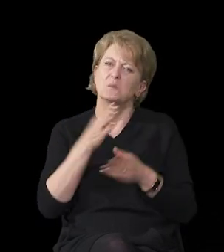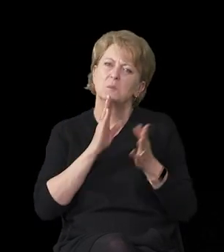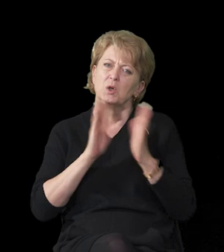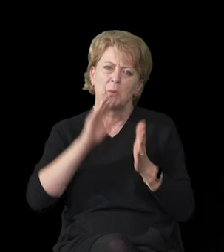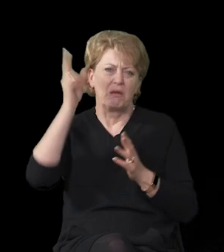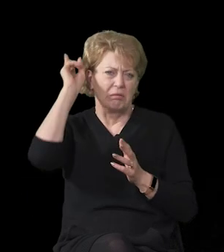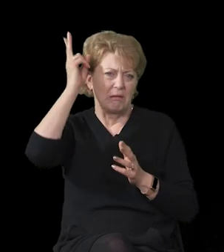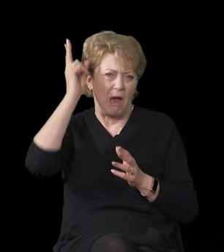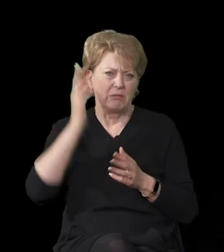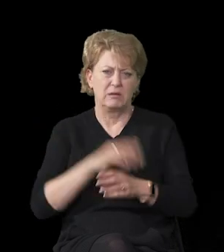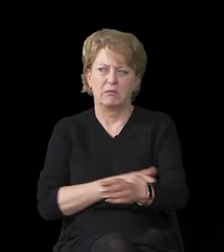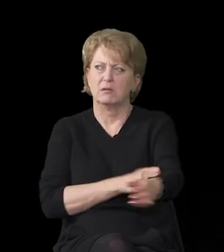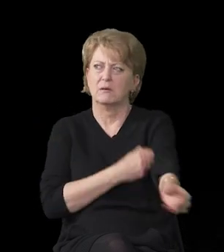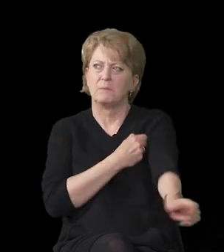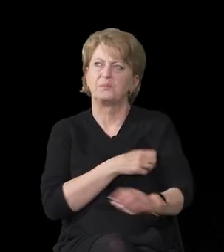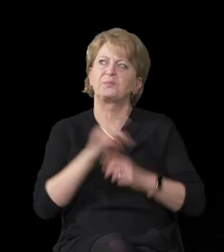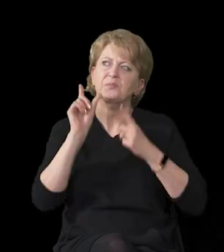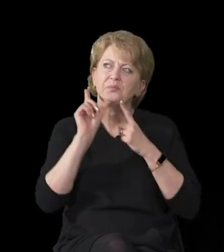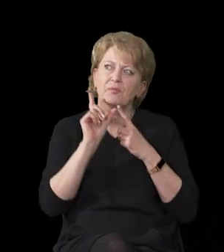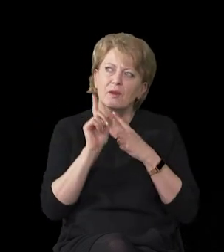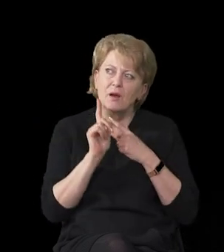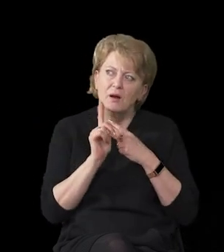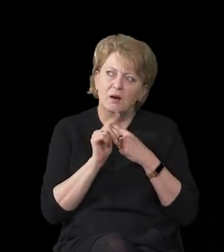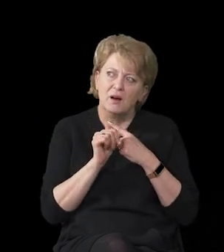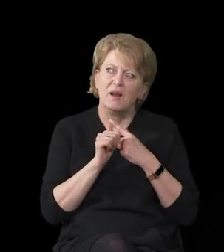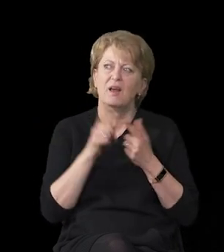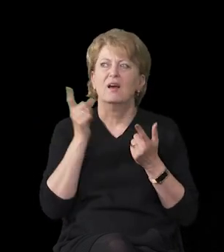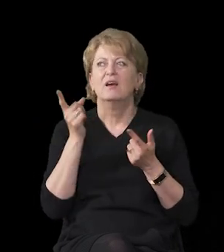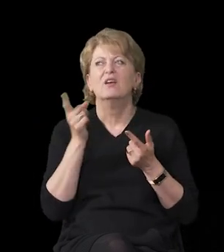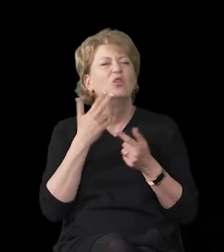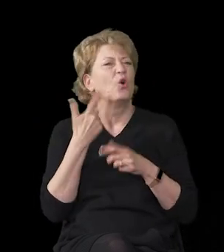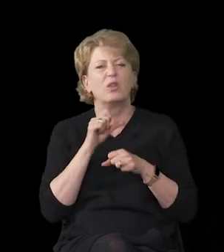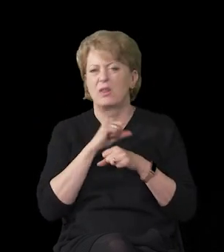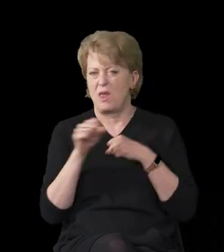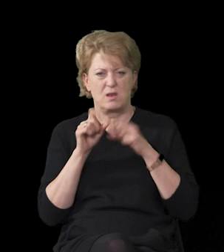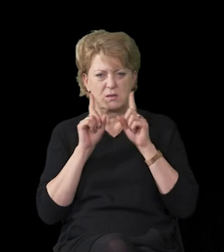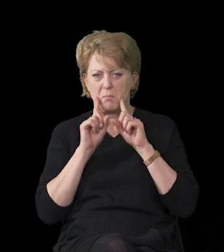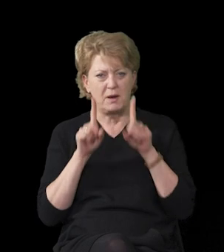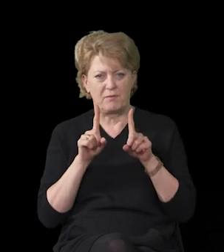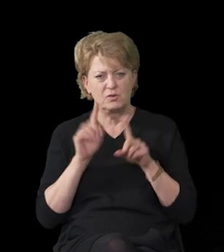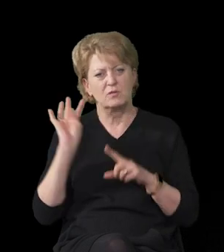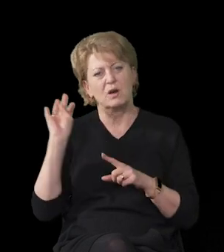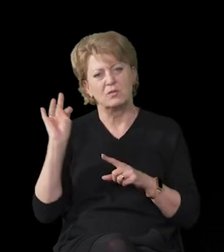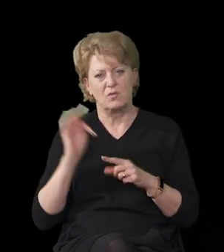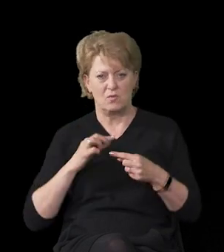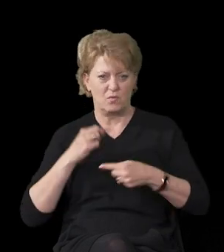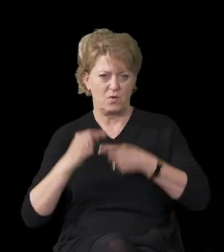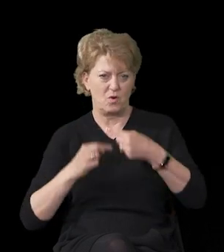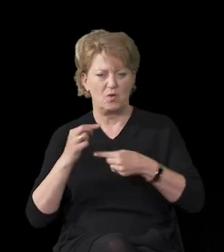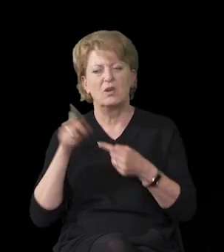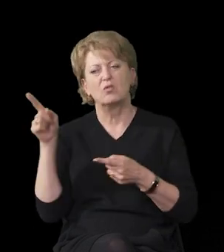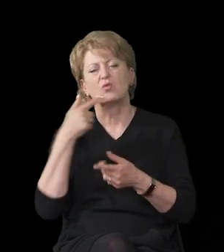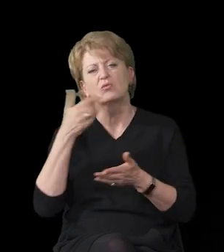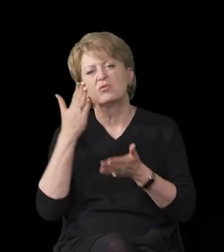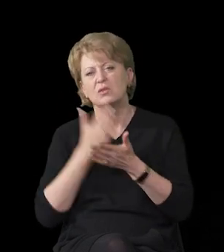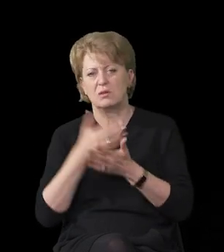że to co jest właśnie takie bardzo fantazyjne, to nie jest prawdziwe, jest to